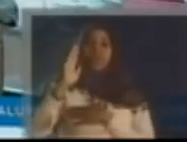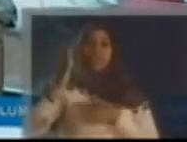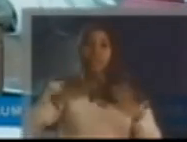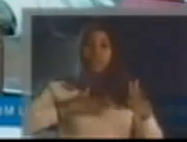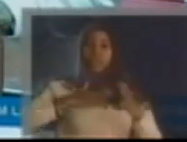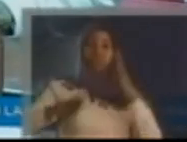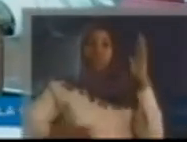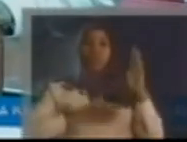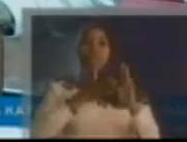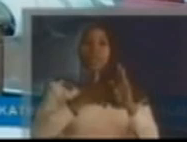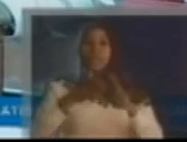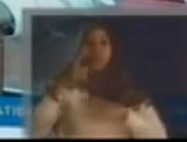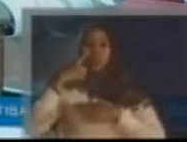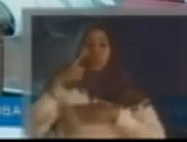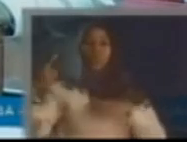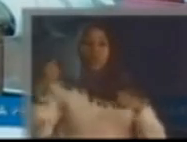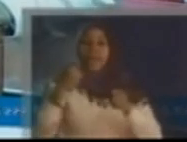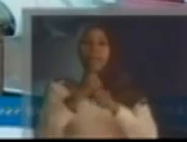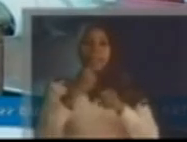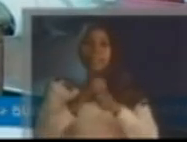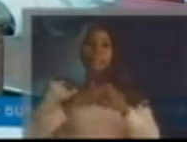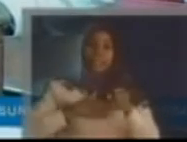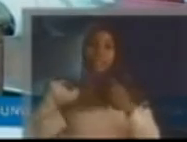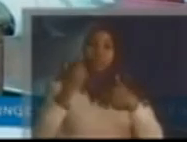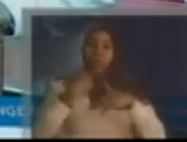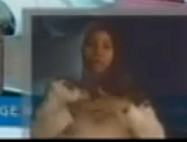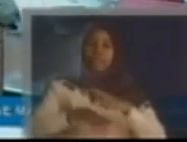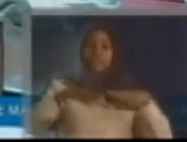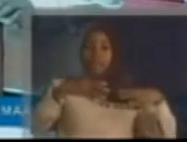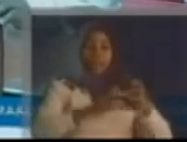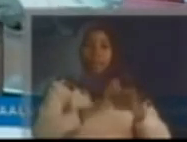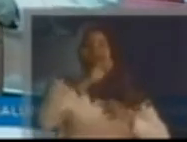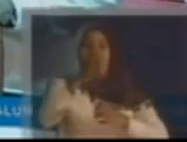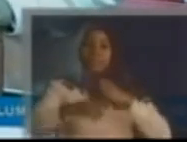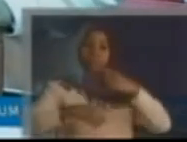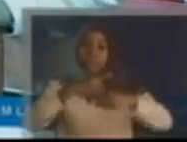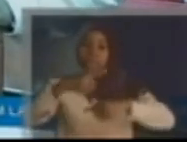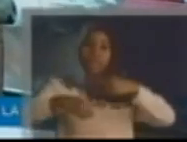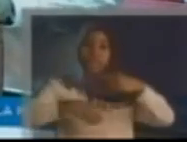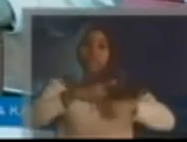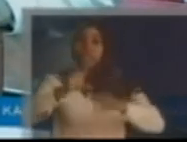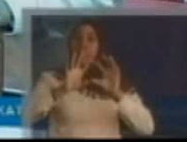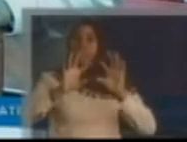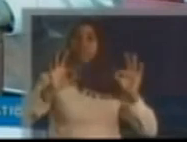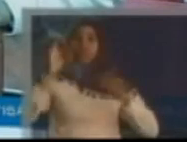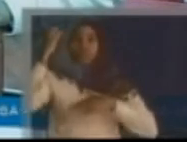kwamba shughuli zetu katika kanuni katika kamati ziwe zinakwenda vizuri. Mheshimiwa mwenyekiti, nichukue